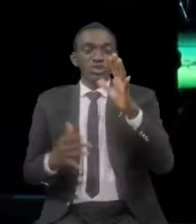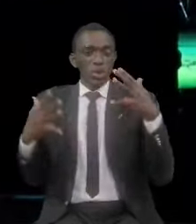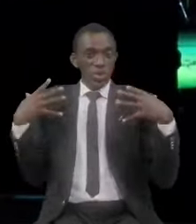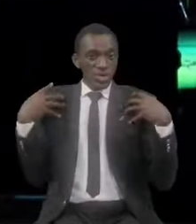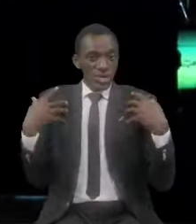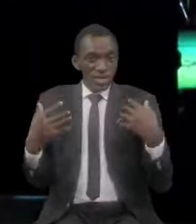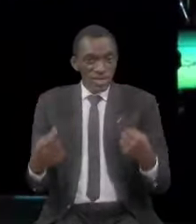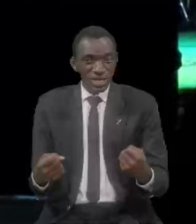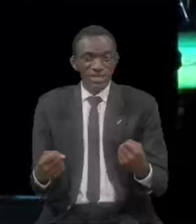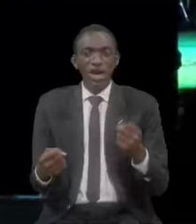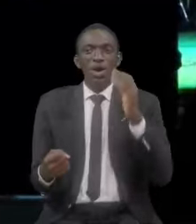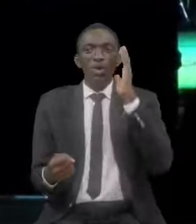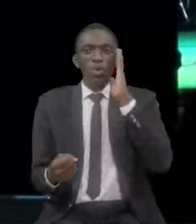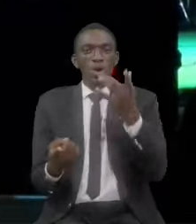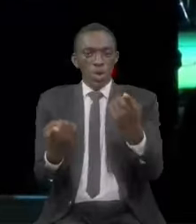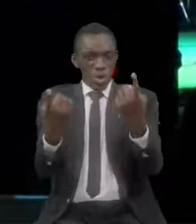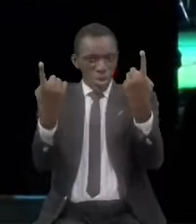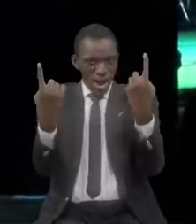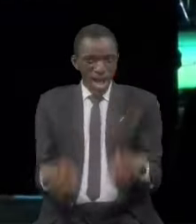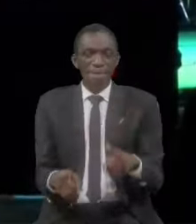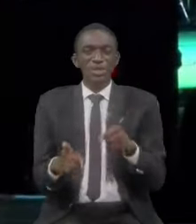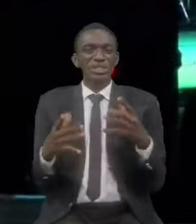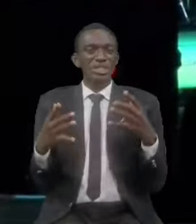votre guérison viendra aussitôt.